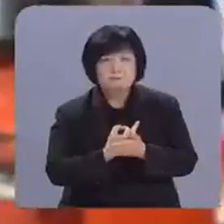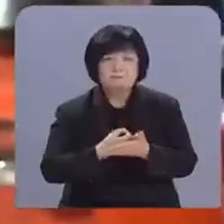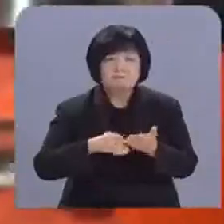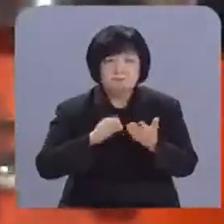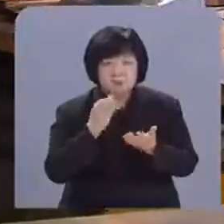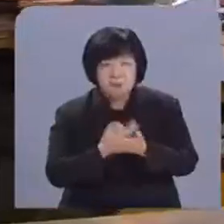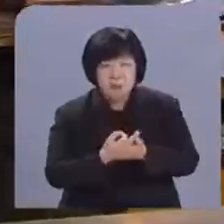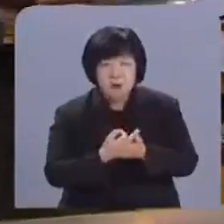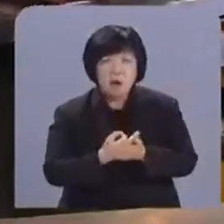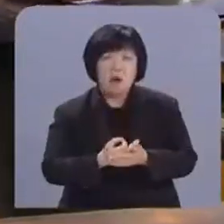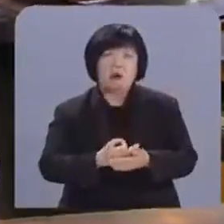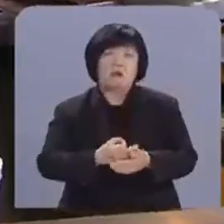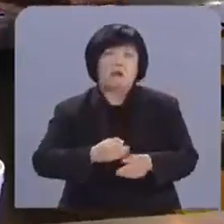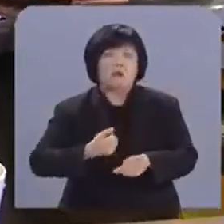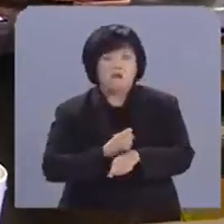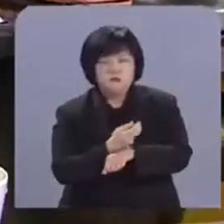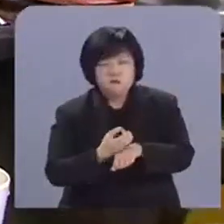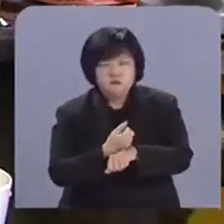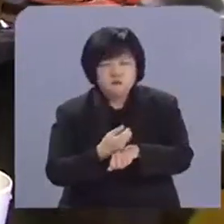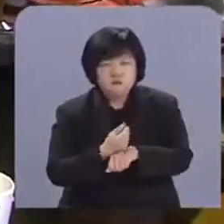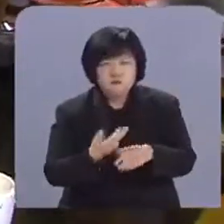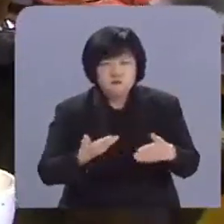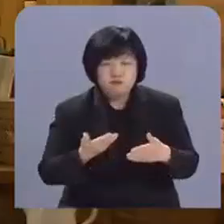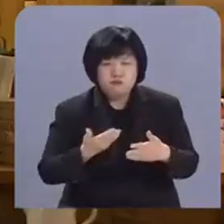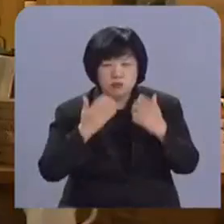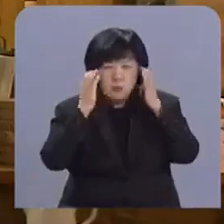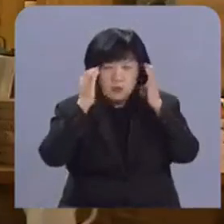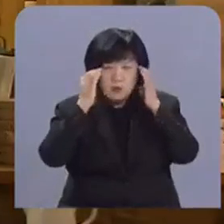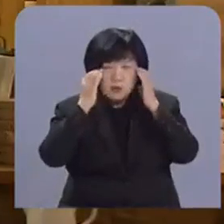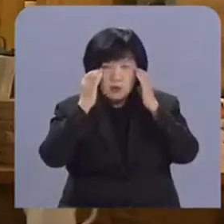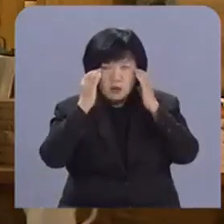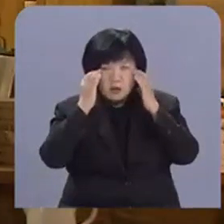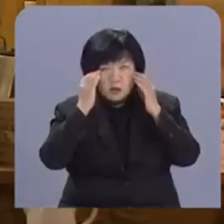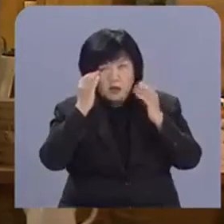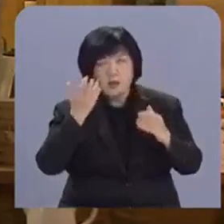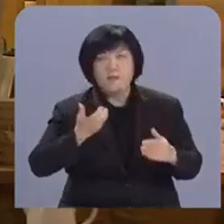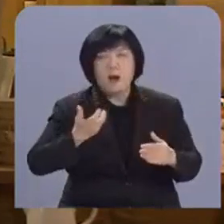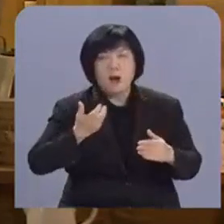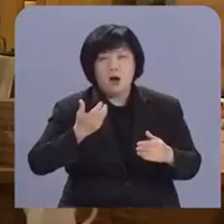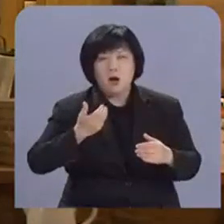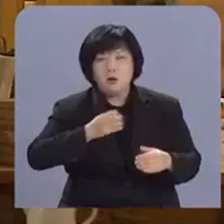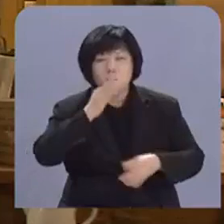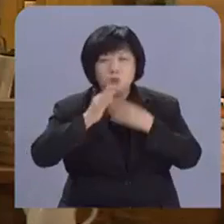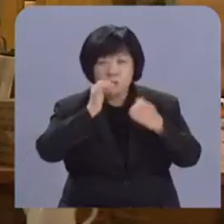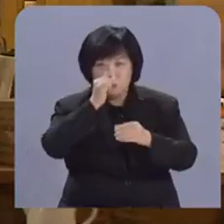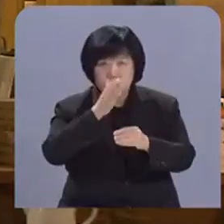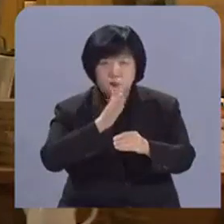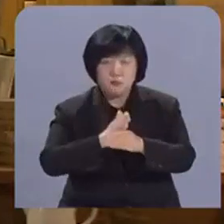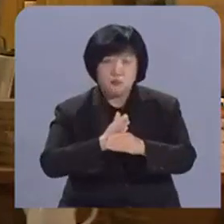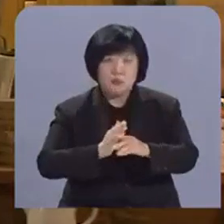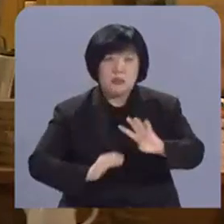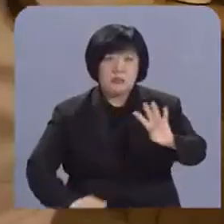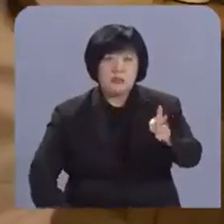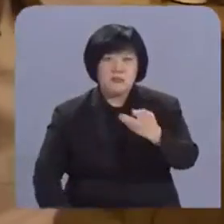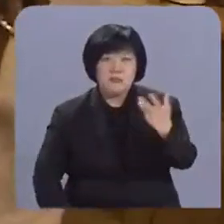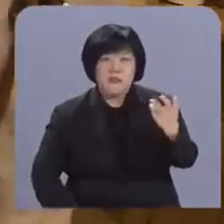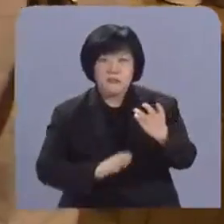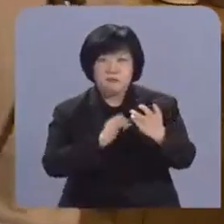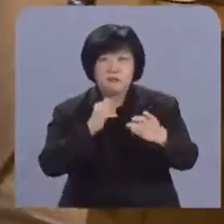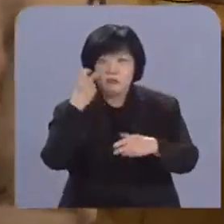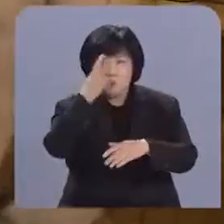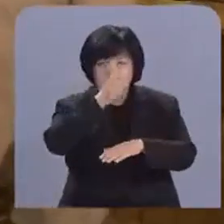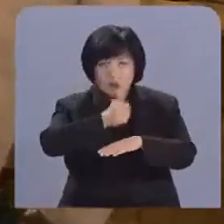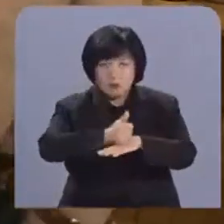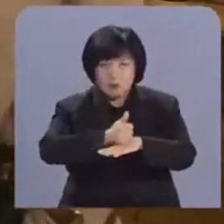시달리며 건강 이상을 호소하고 있다는 겁니다. 부산노동권익센터가 자영업자 480여 명을 대상으로 조사를